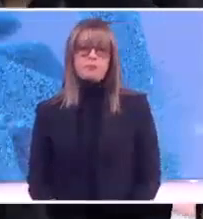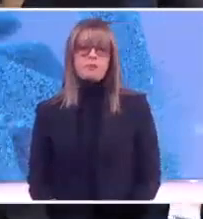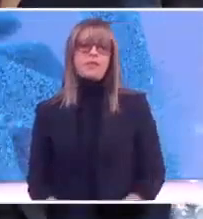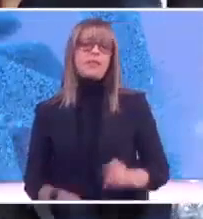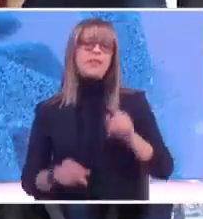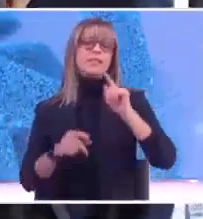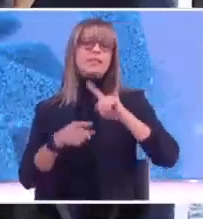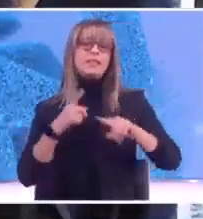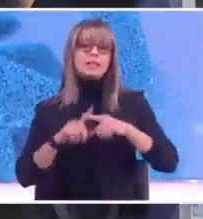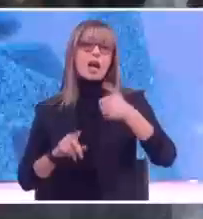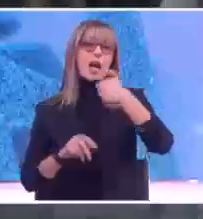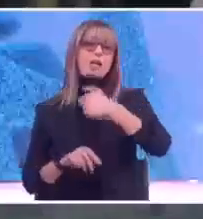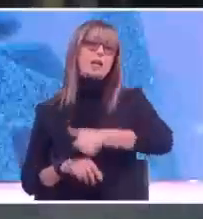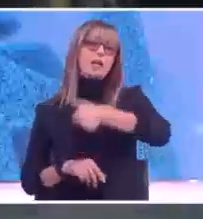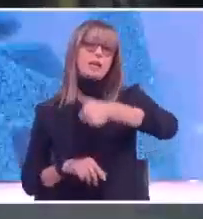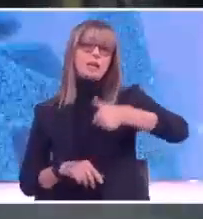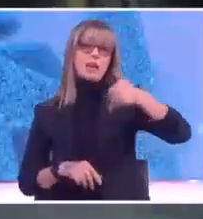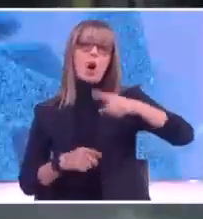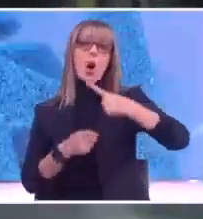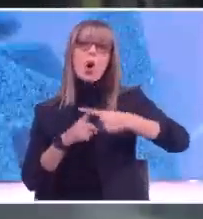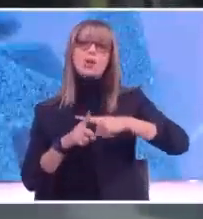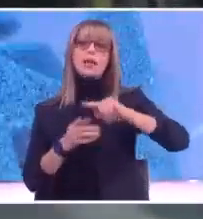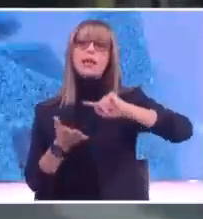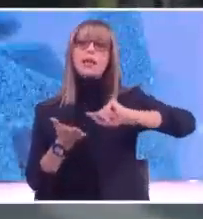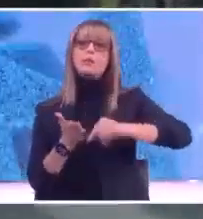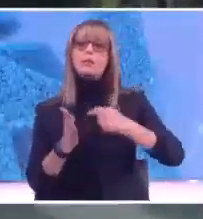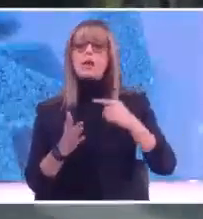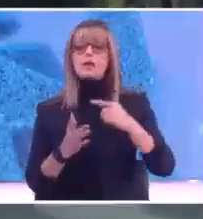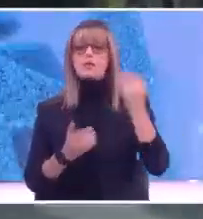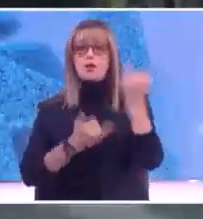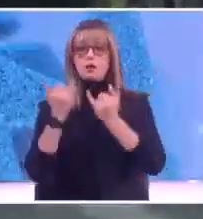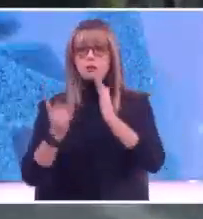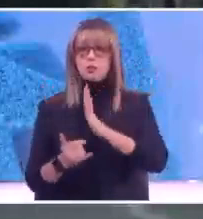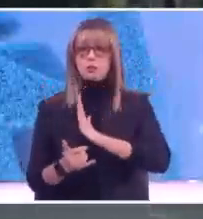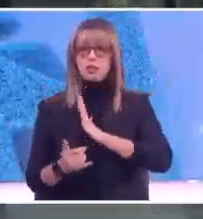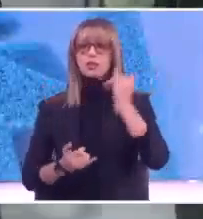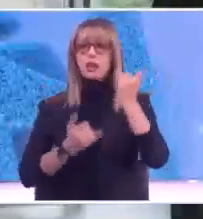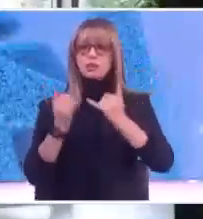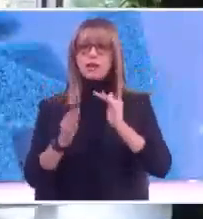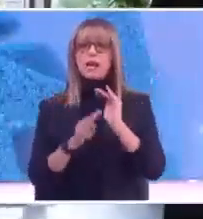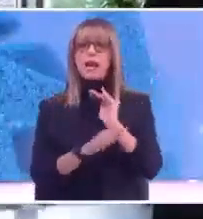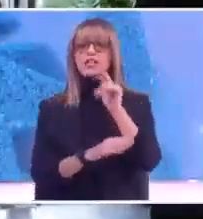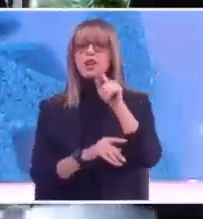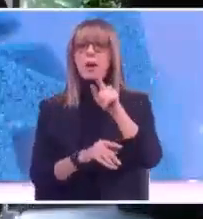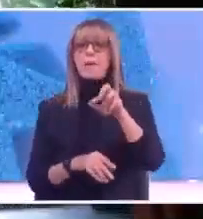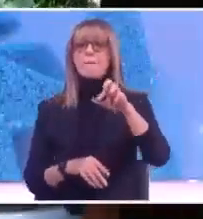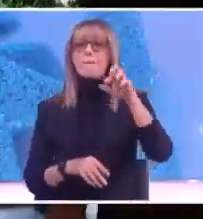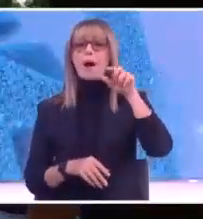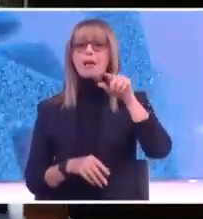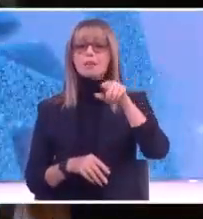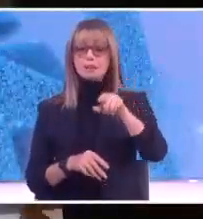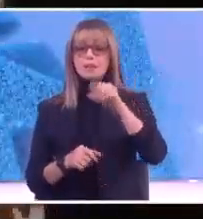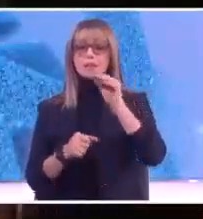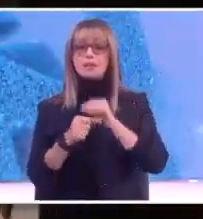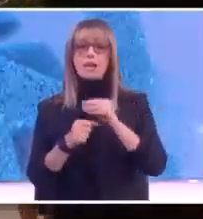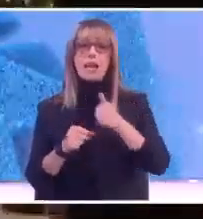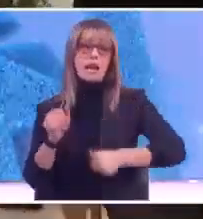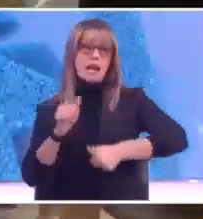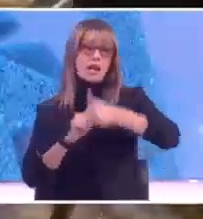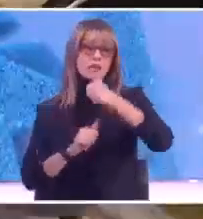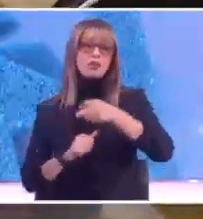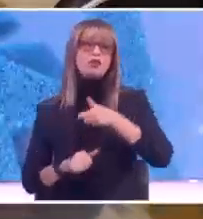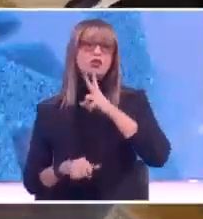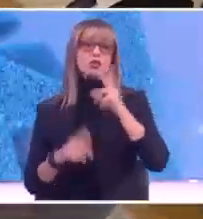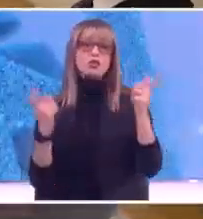Siyasette 6 lidere ortak imza yetkisi tartışması yaşanıyor. Tartışma Gelecek Partisi Genel Başkanı Ahmet Davutoğlu'nun liderlerin